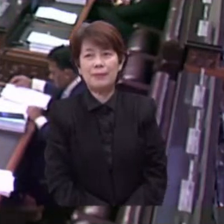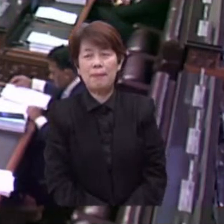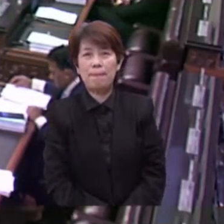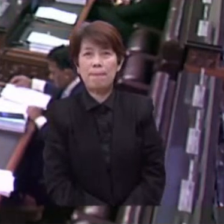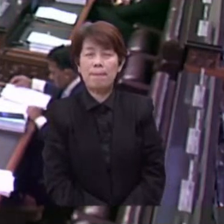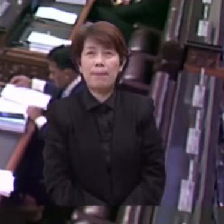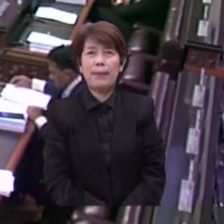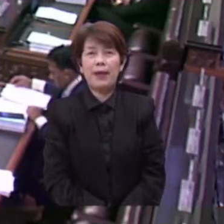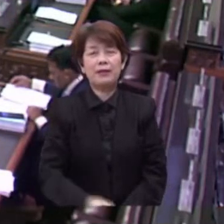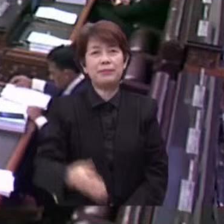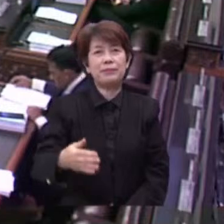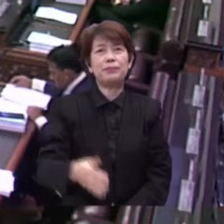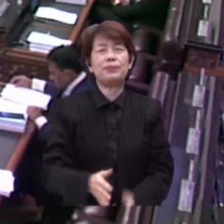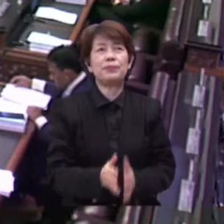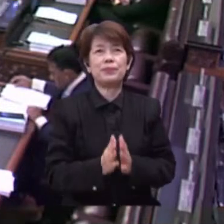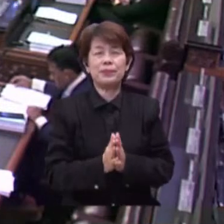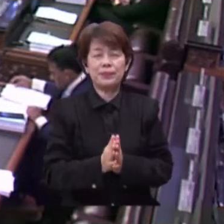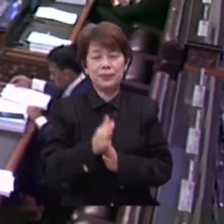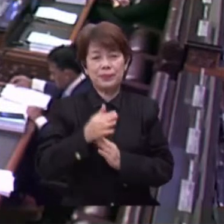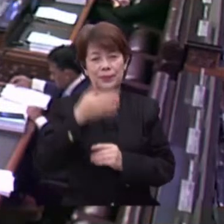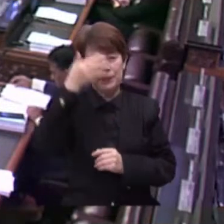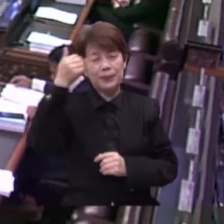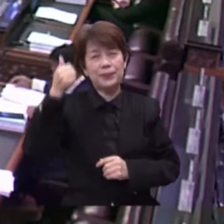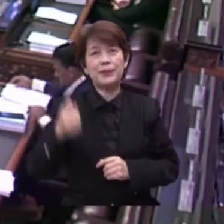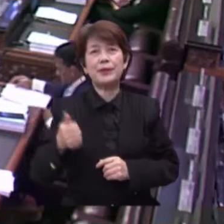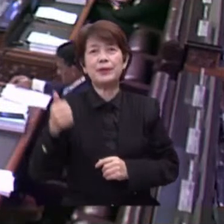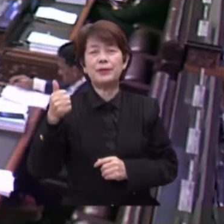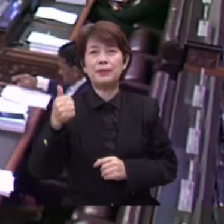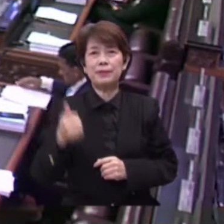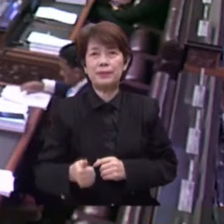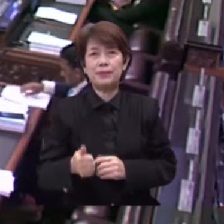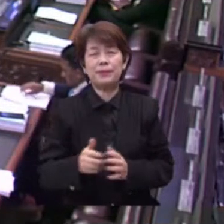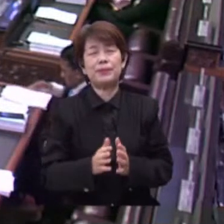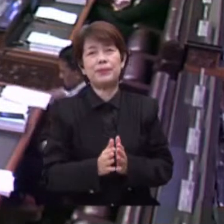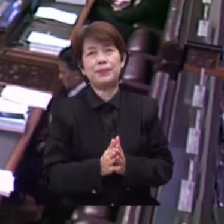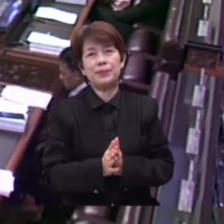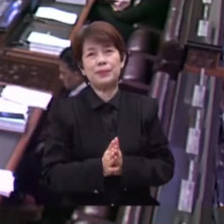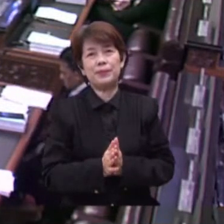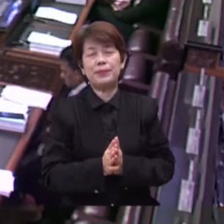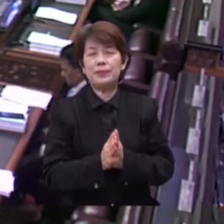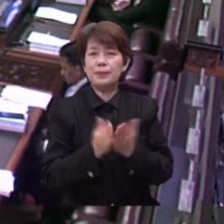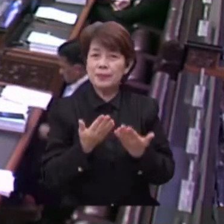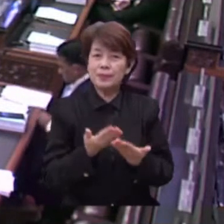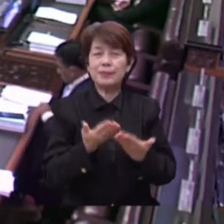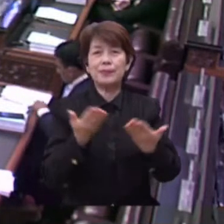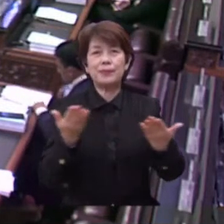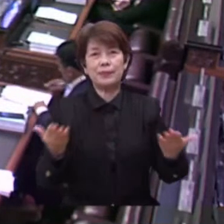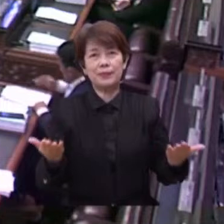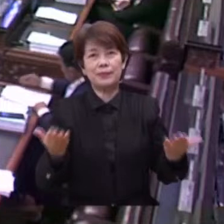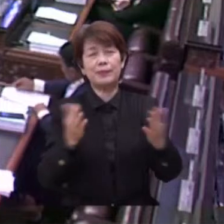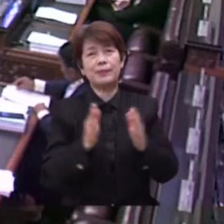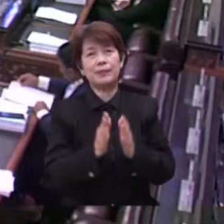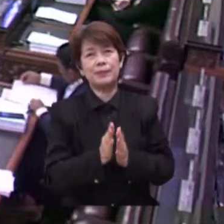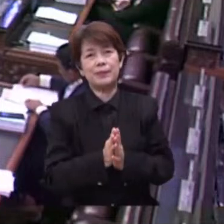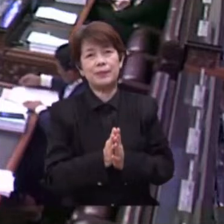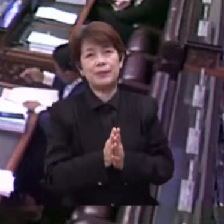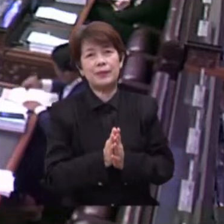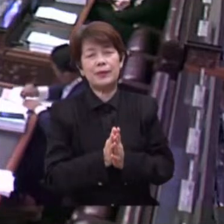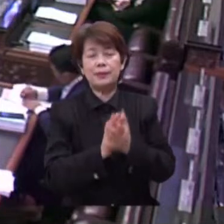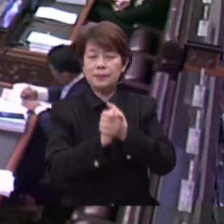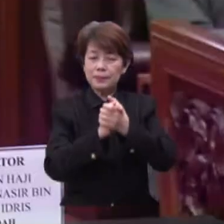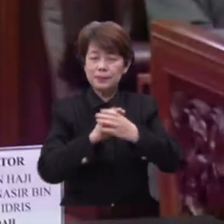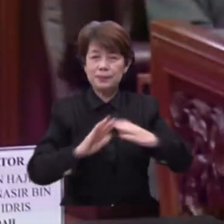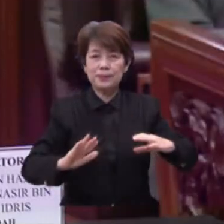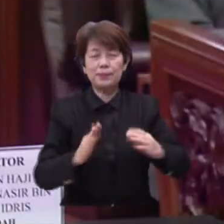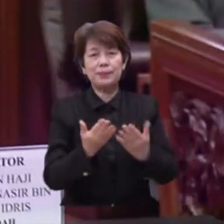bismillahirrahmanirrahim assalamualaikum warahmatullahi wabarakatuh dan salam sejahtera